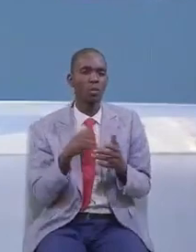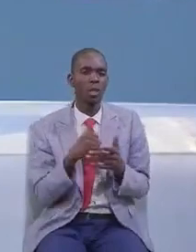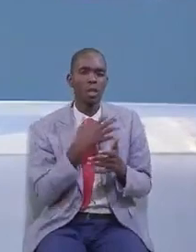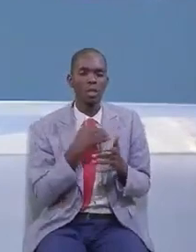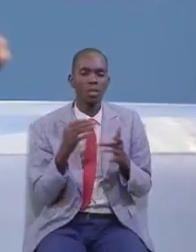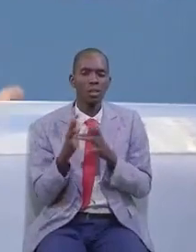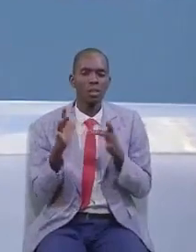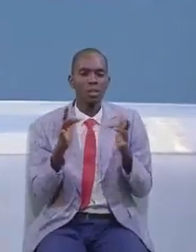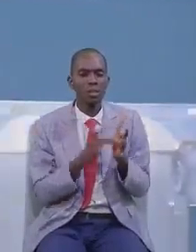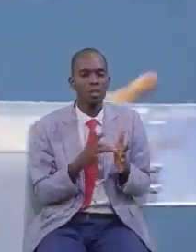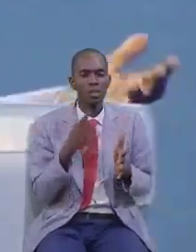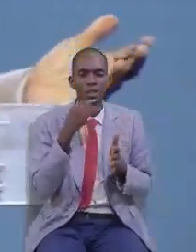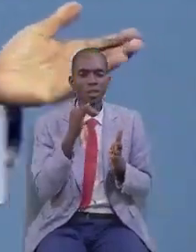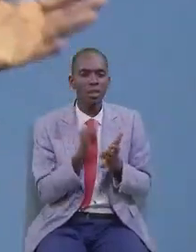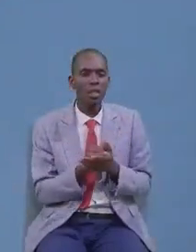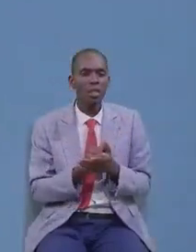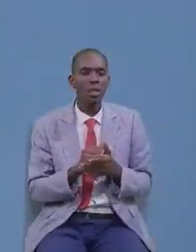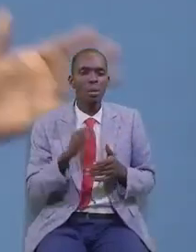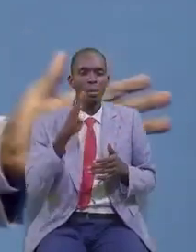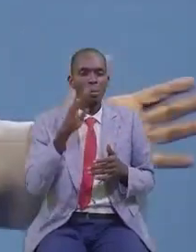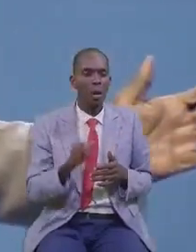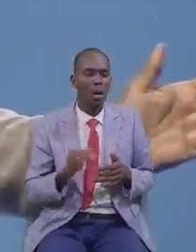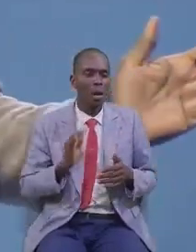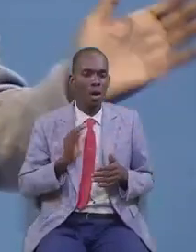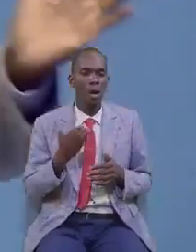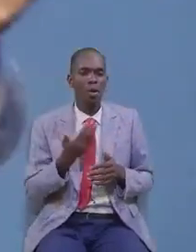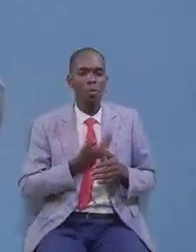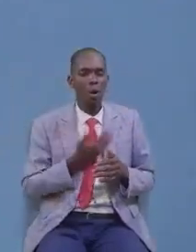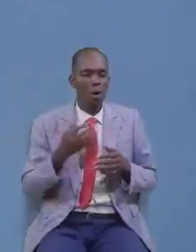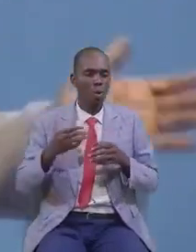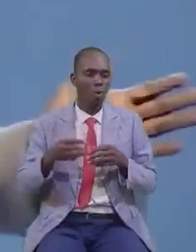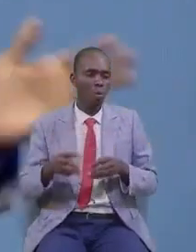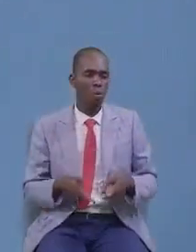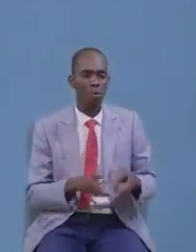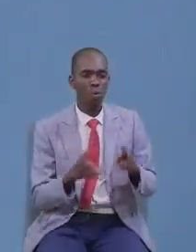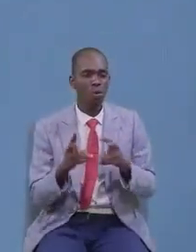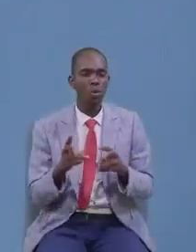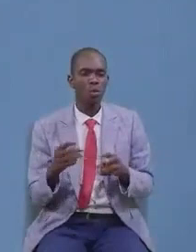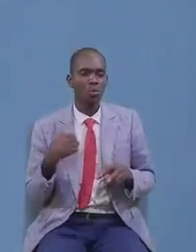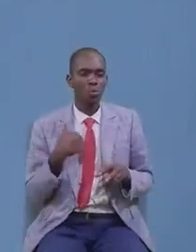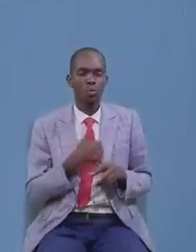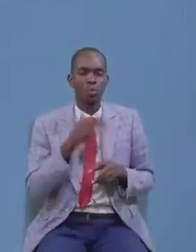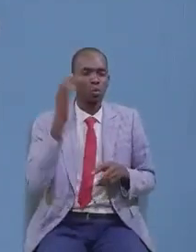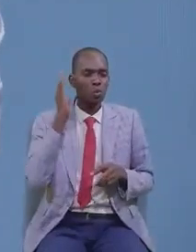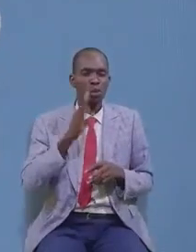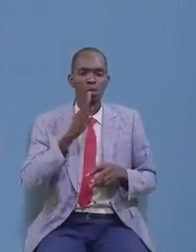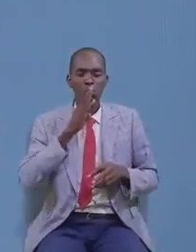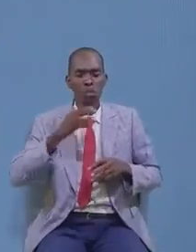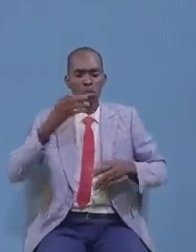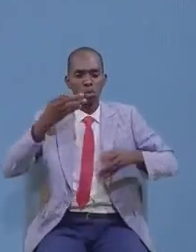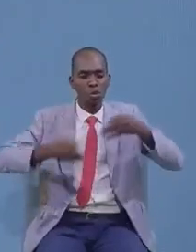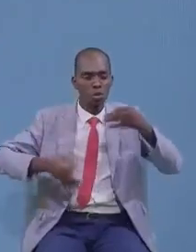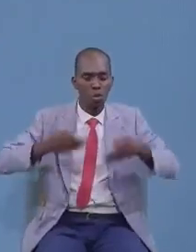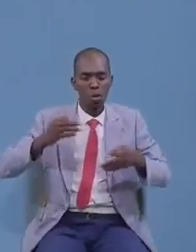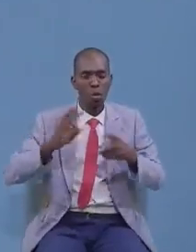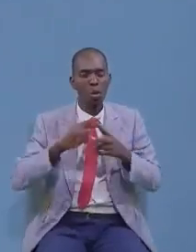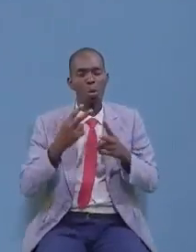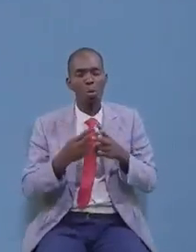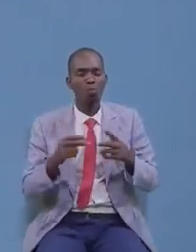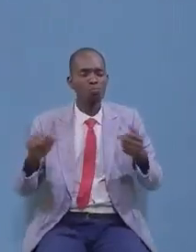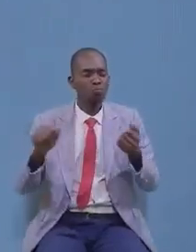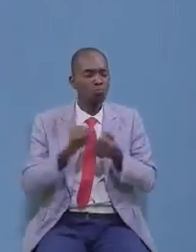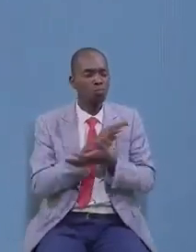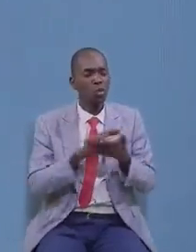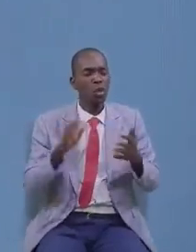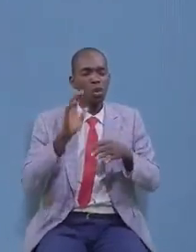by our words will be judged or condemned or justified on the final day.